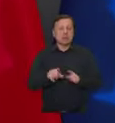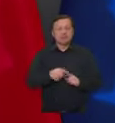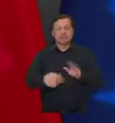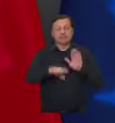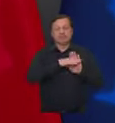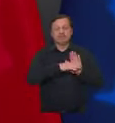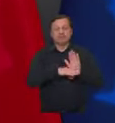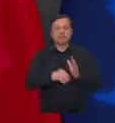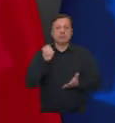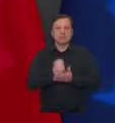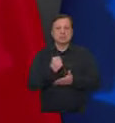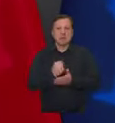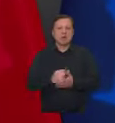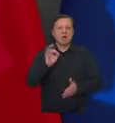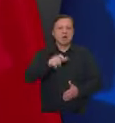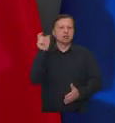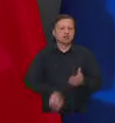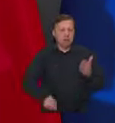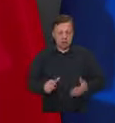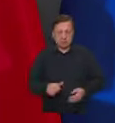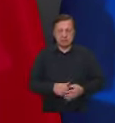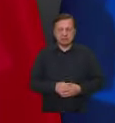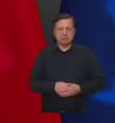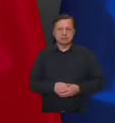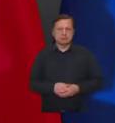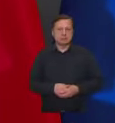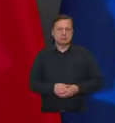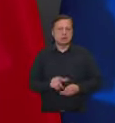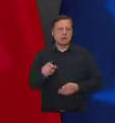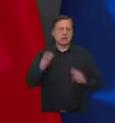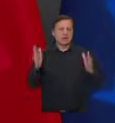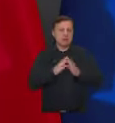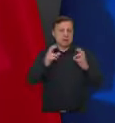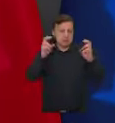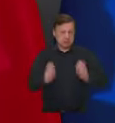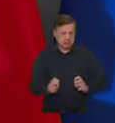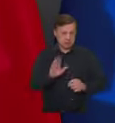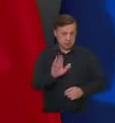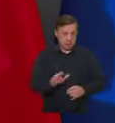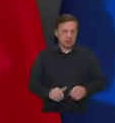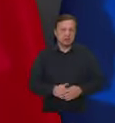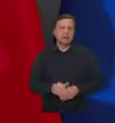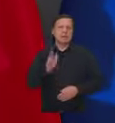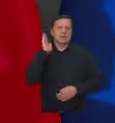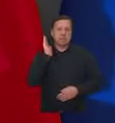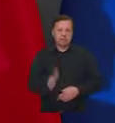sprawy zwolnień. Wszyscy teraz wracający z kwarantanny będą w sposób bardziej uproszczony i